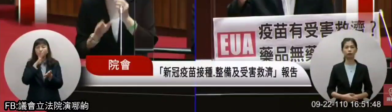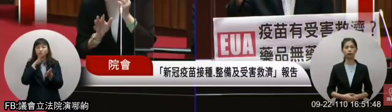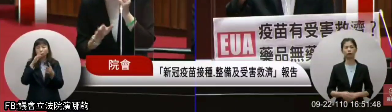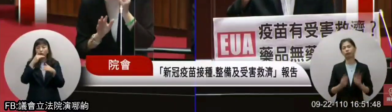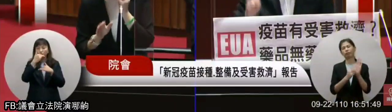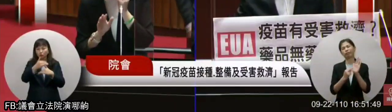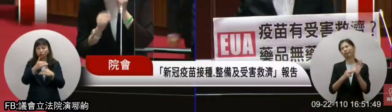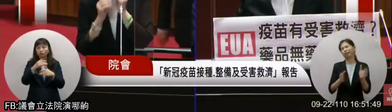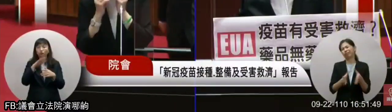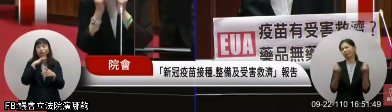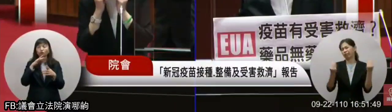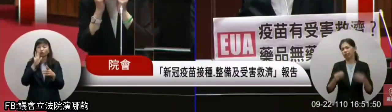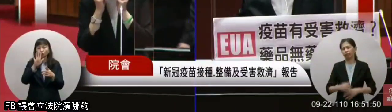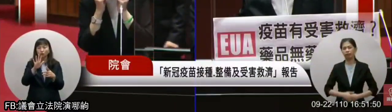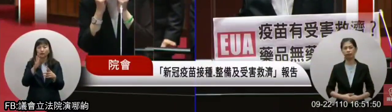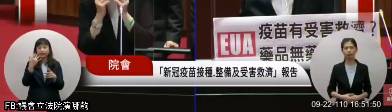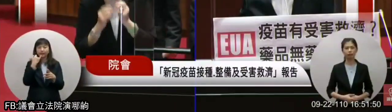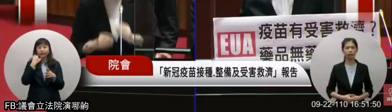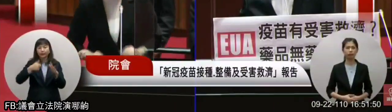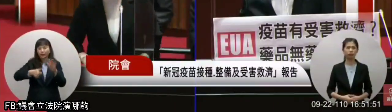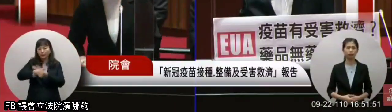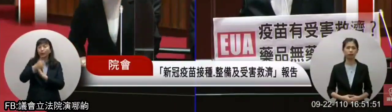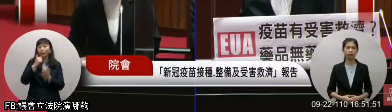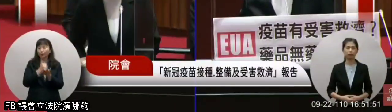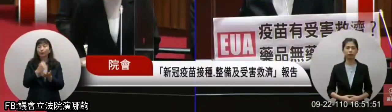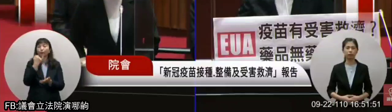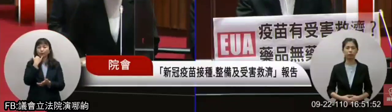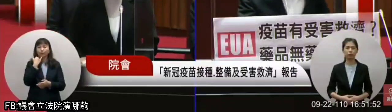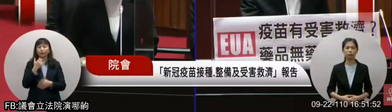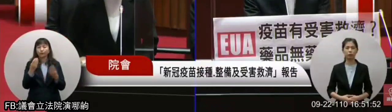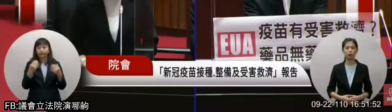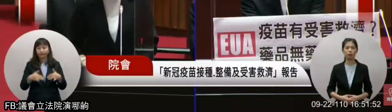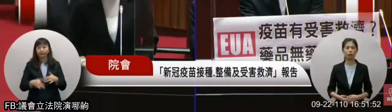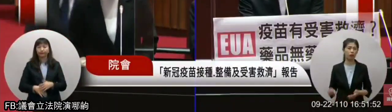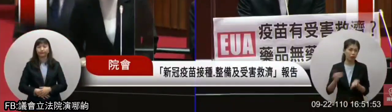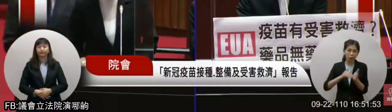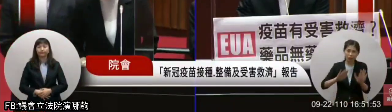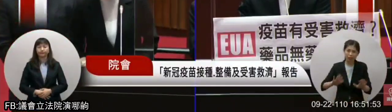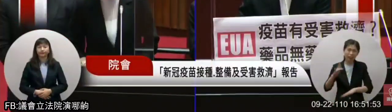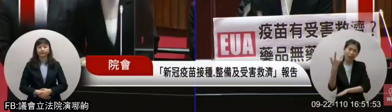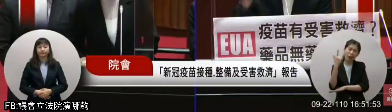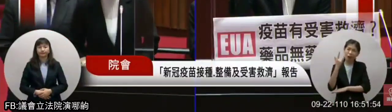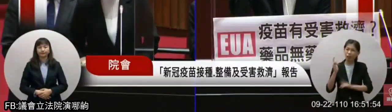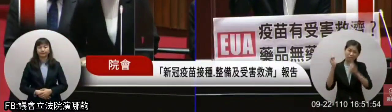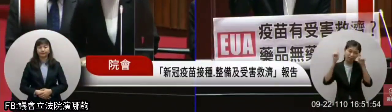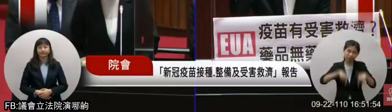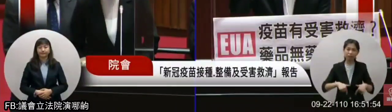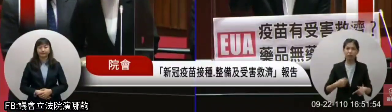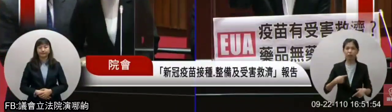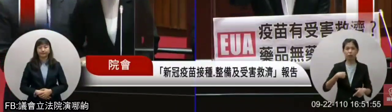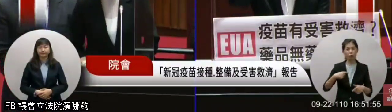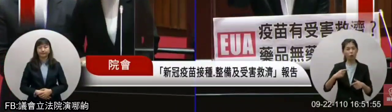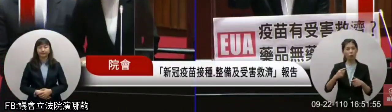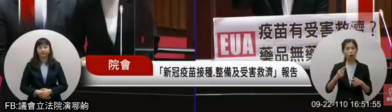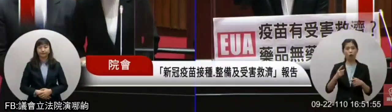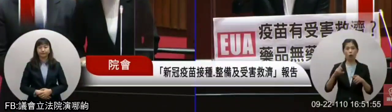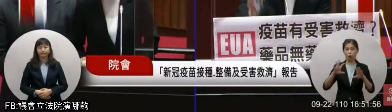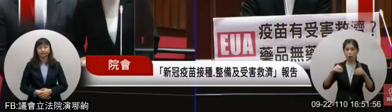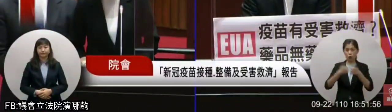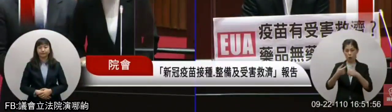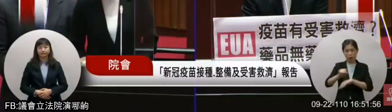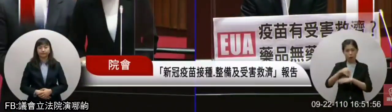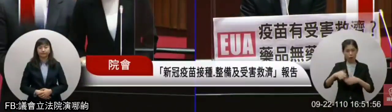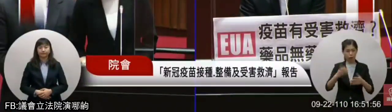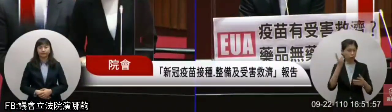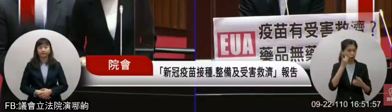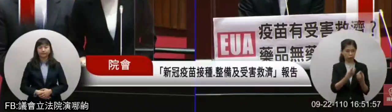制，但是是可以进来的，是没有问题的。 到现在，我跟你讲，我国会办公室5只手机到现在还都登